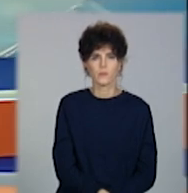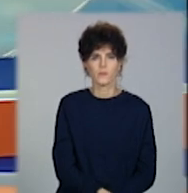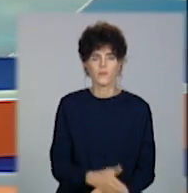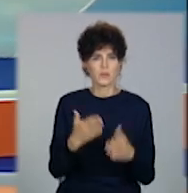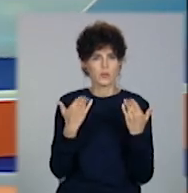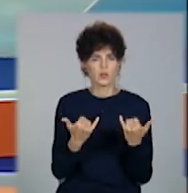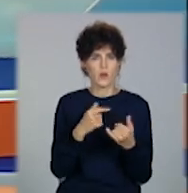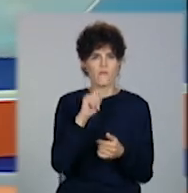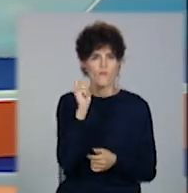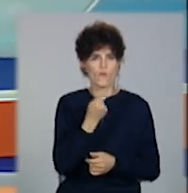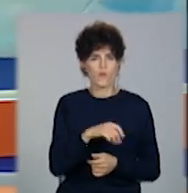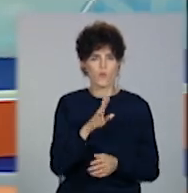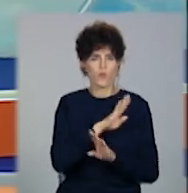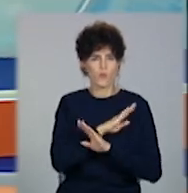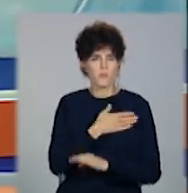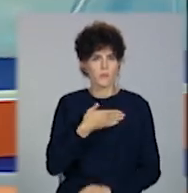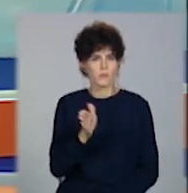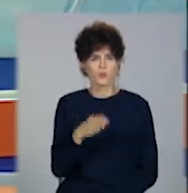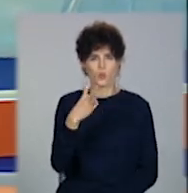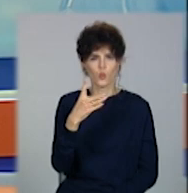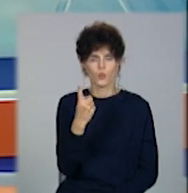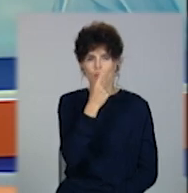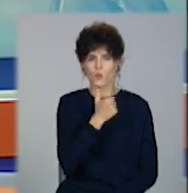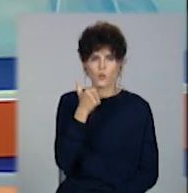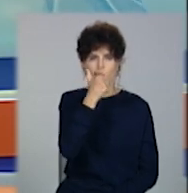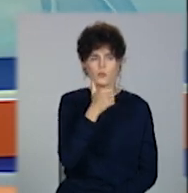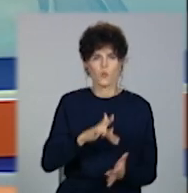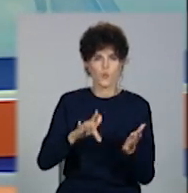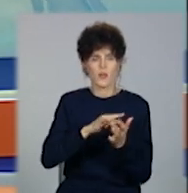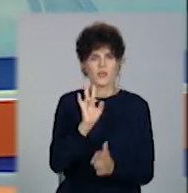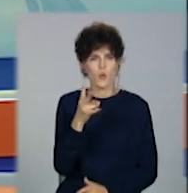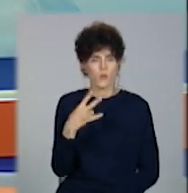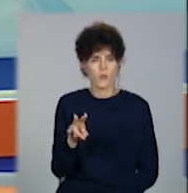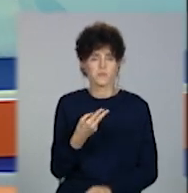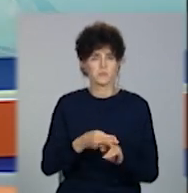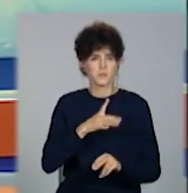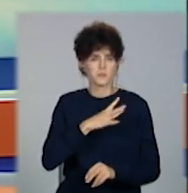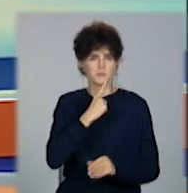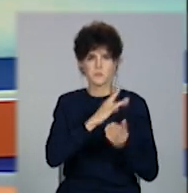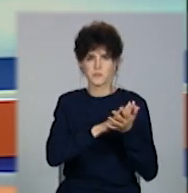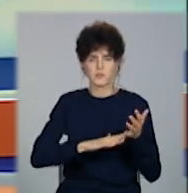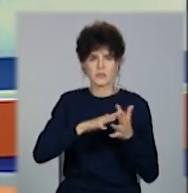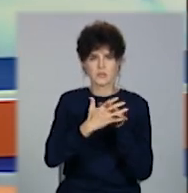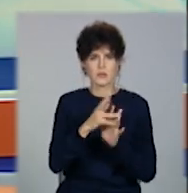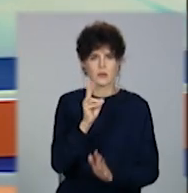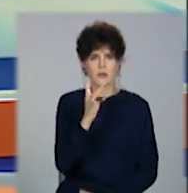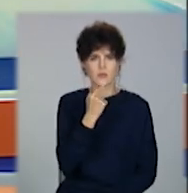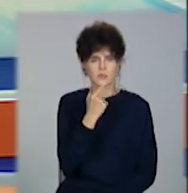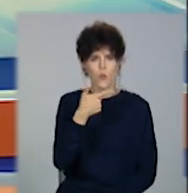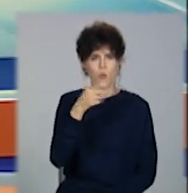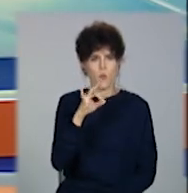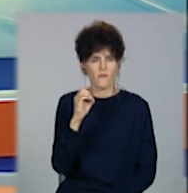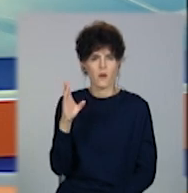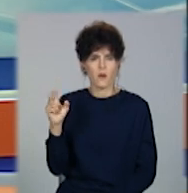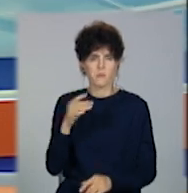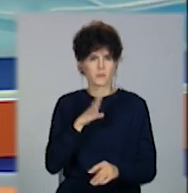Втрати на передовій. Загинув 41-річний Іван Дейкун із Миколаївщини. Він був поранений поблизу Красногорівки під час кулеметного